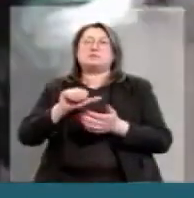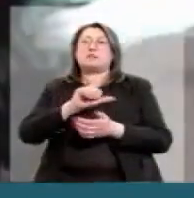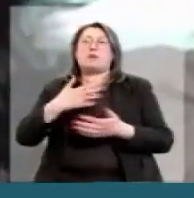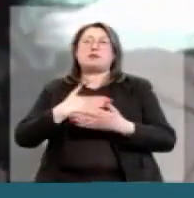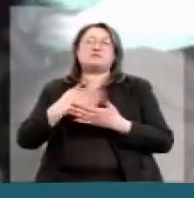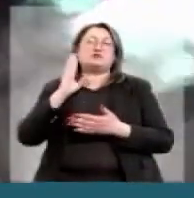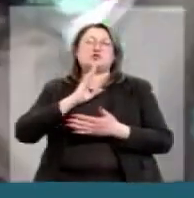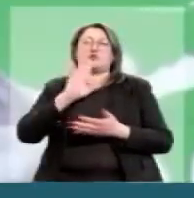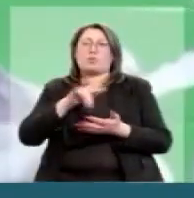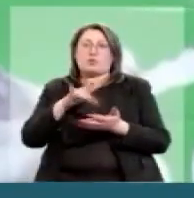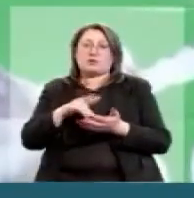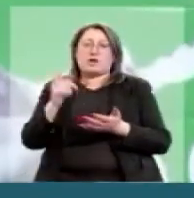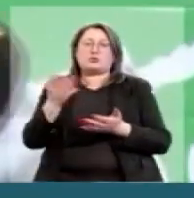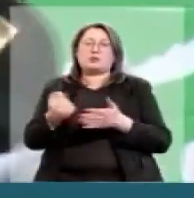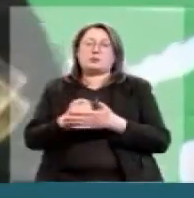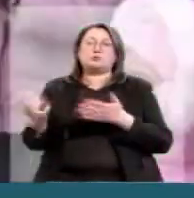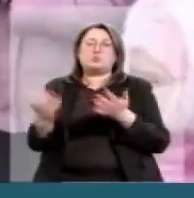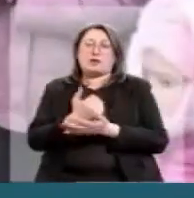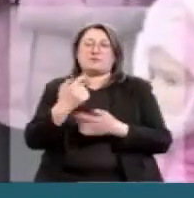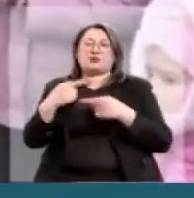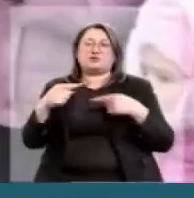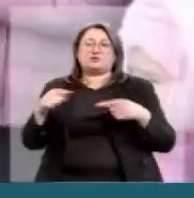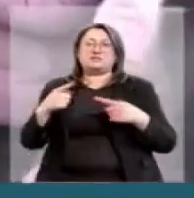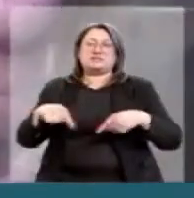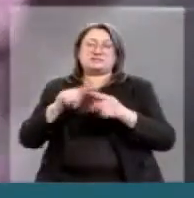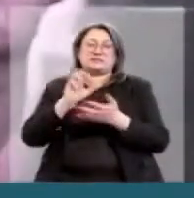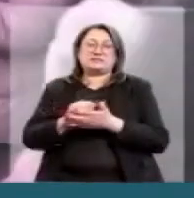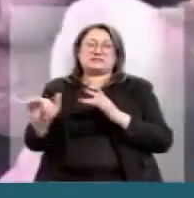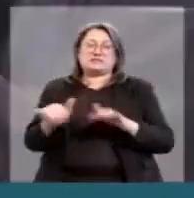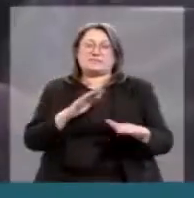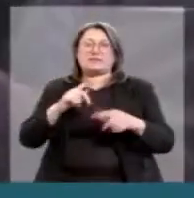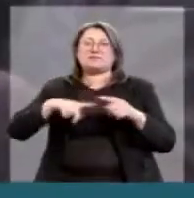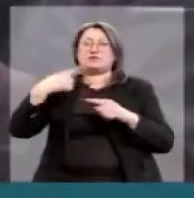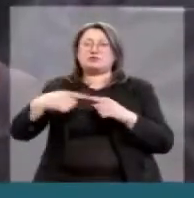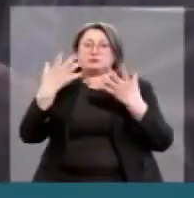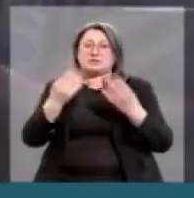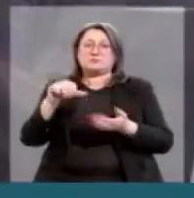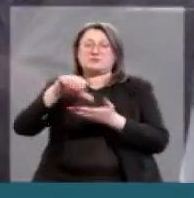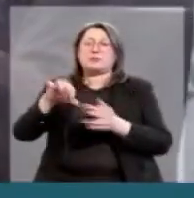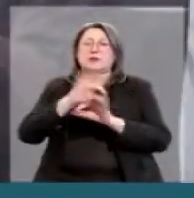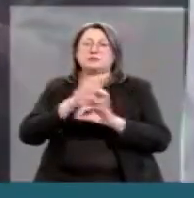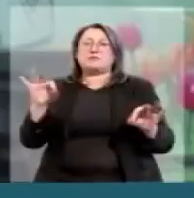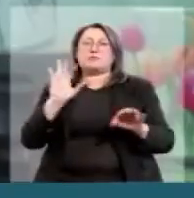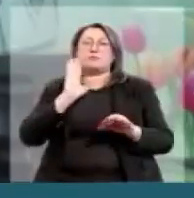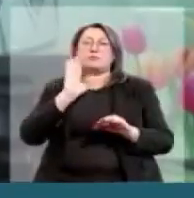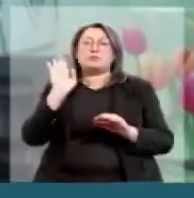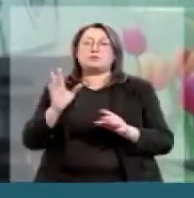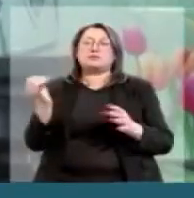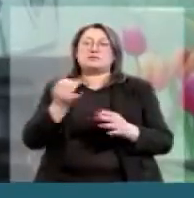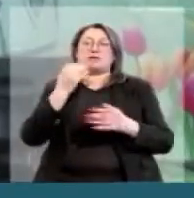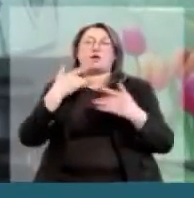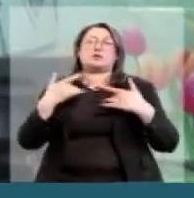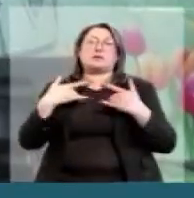самые активные женщины города, которые добились успеха в различных сферах деятельности. На следующий день представительниц прекрасного пола будет ждать